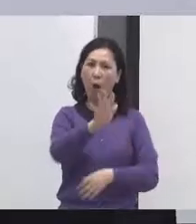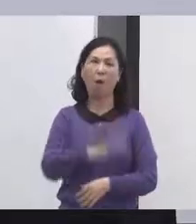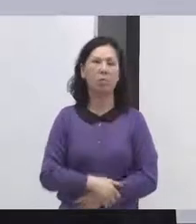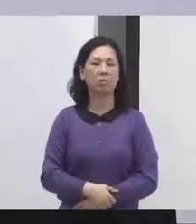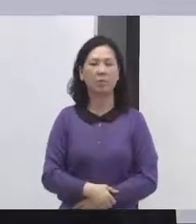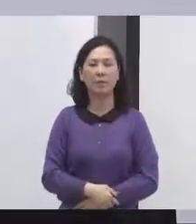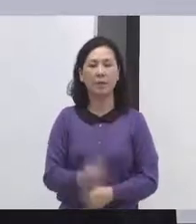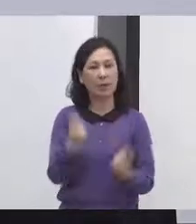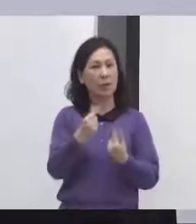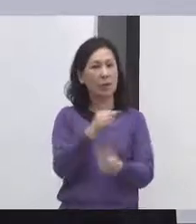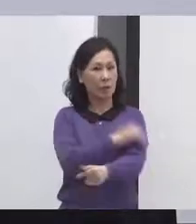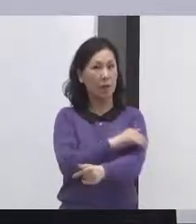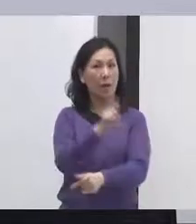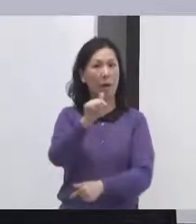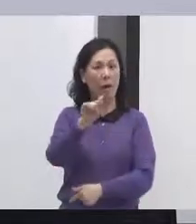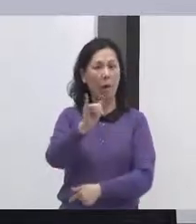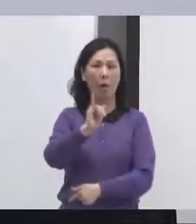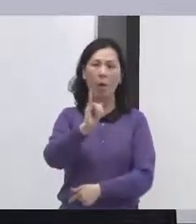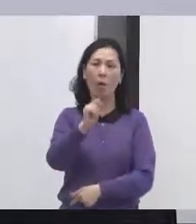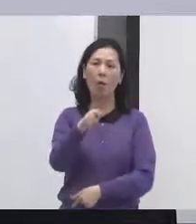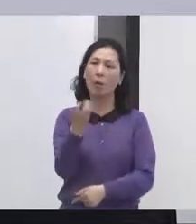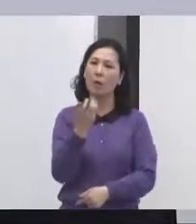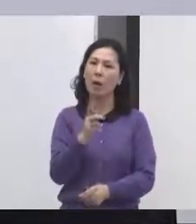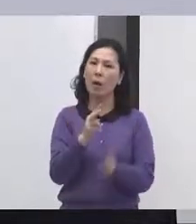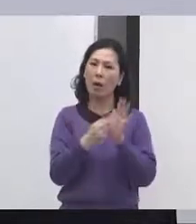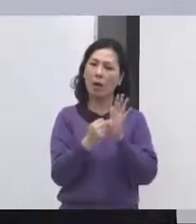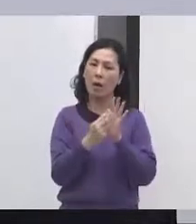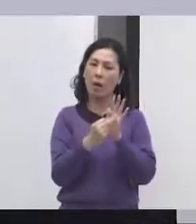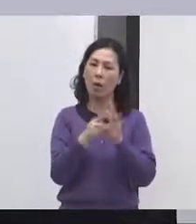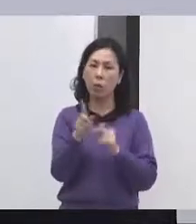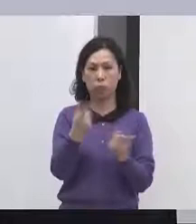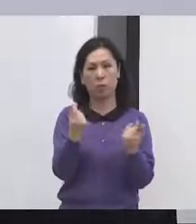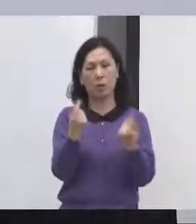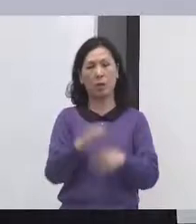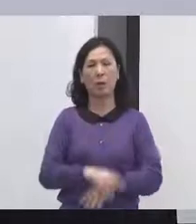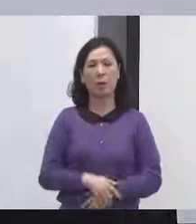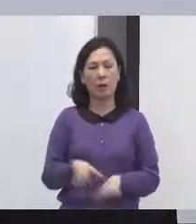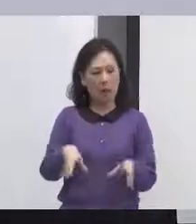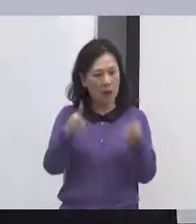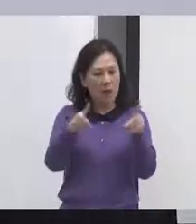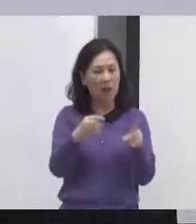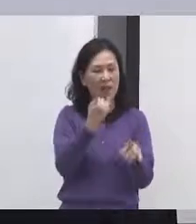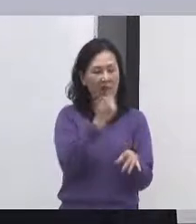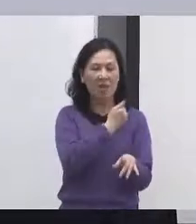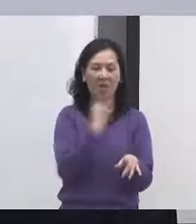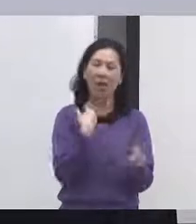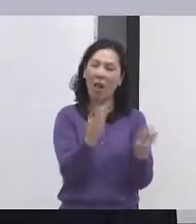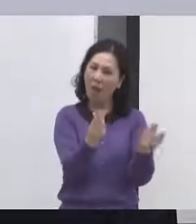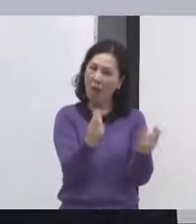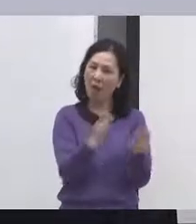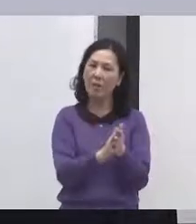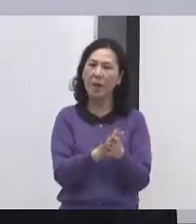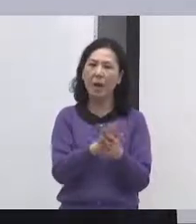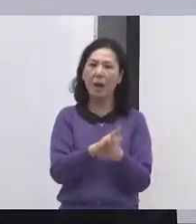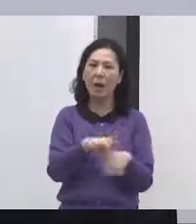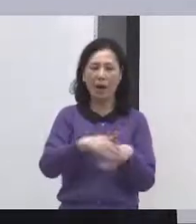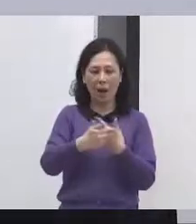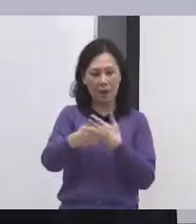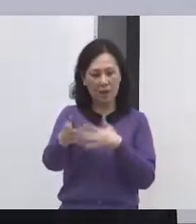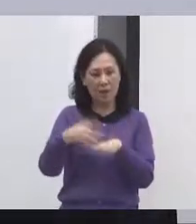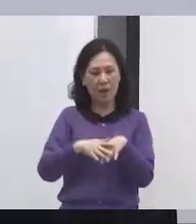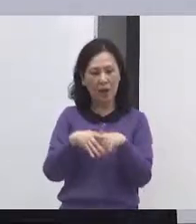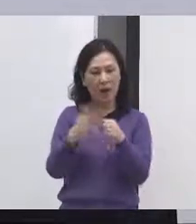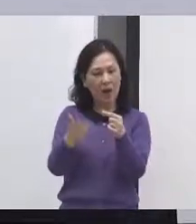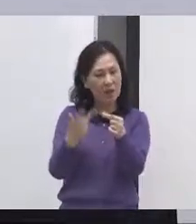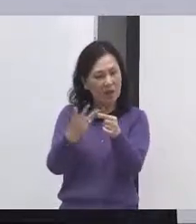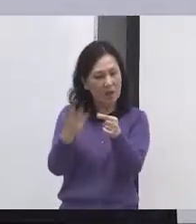顺林讲的那些东西，我们在一开始的时候可能没有，可是经过了七八年，你要说他没有其实是